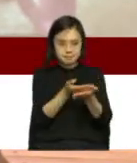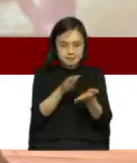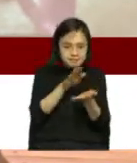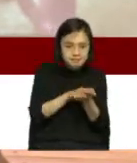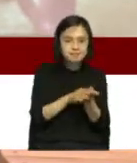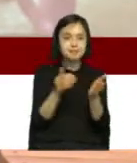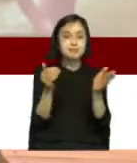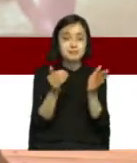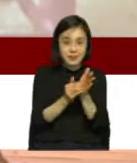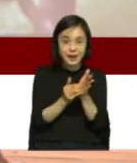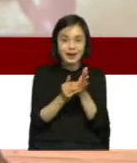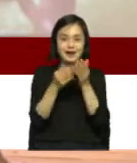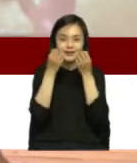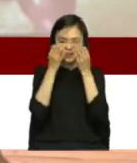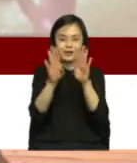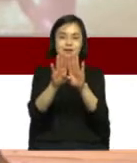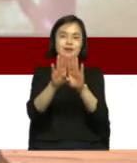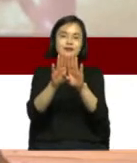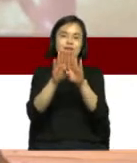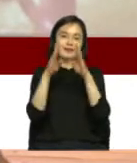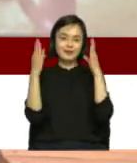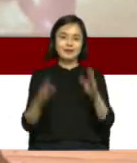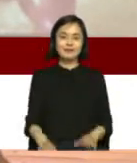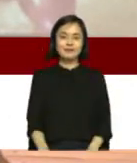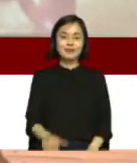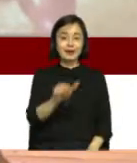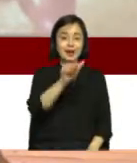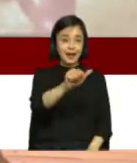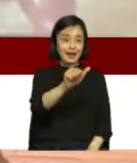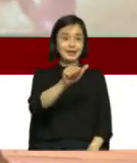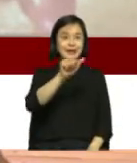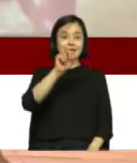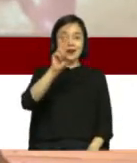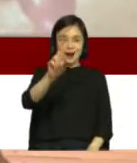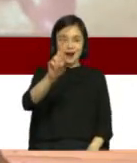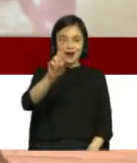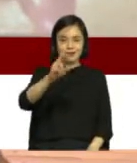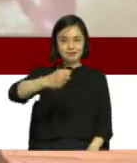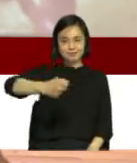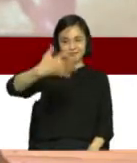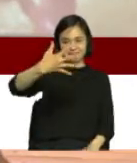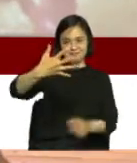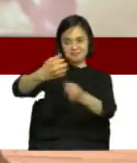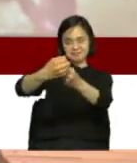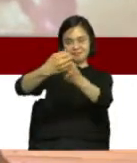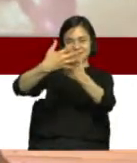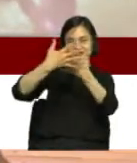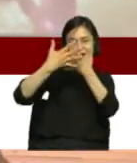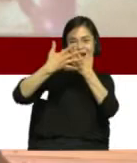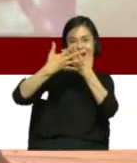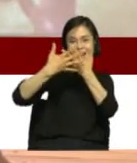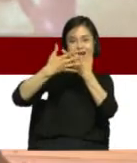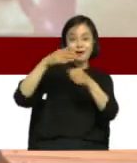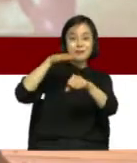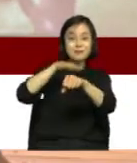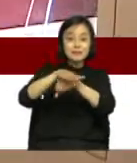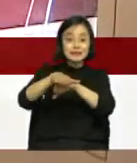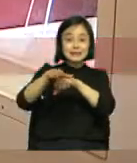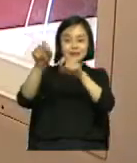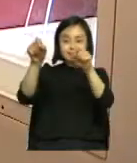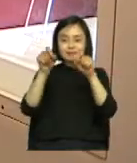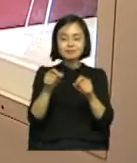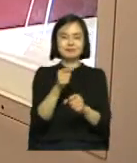일과 모험 같은 다양한 매체들을 활용했기 때문에 그 관람객과 전시가 상호 작용할 수 있는 고란 잔 시대를